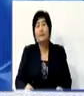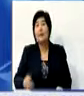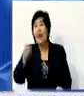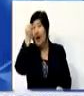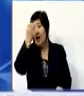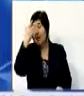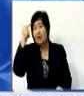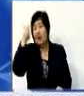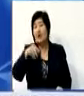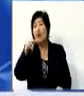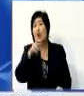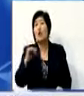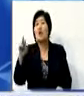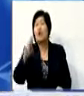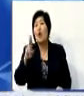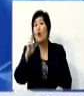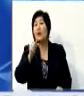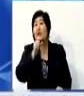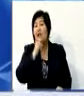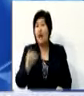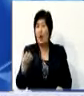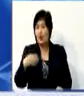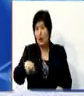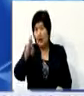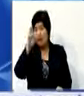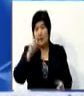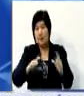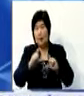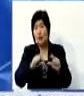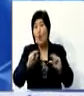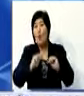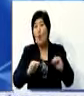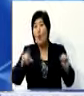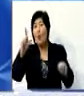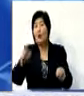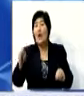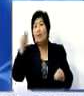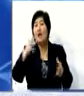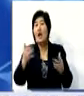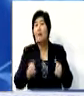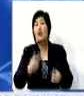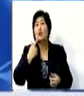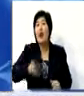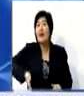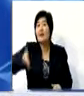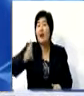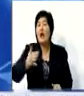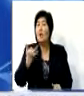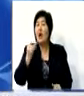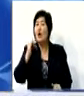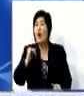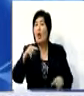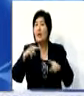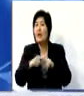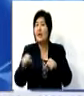Жапониялық ғалым Акито Шимочизуки Қорқыт Ата атындағы Қызылорда мемлекеттік университетінің оқытушылары мен білім алушыларына дәріс оқыды. Геотехника саласын